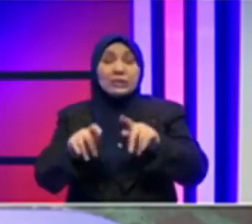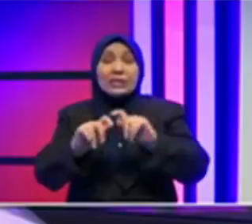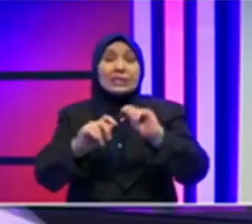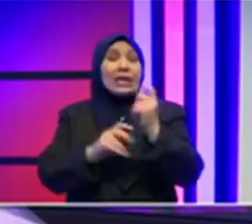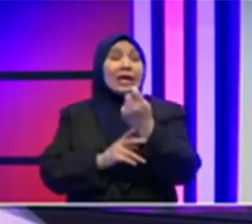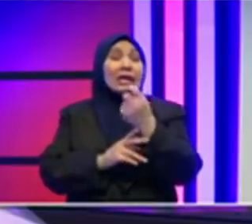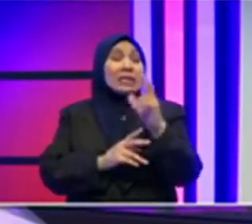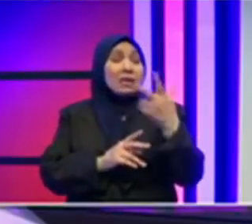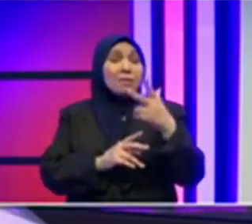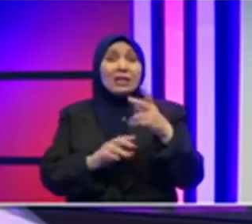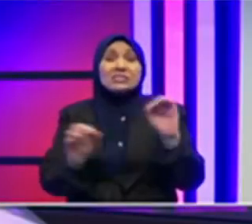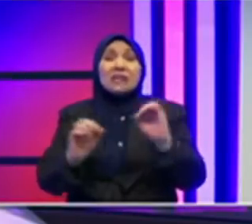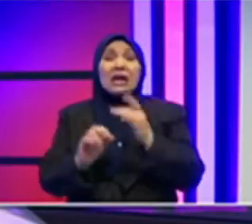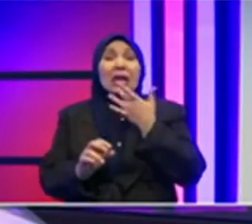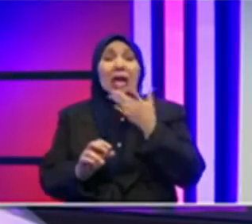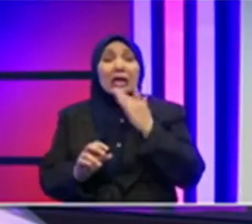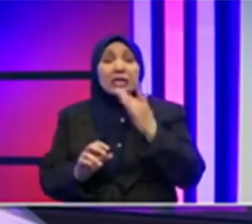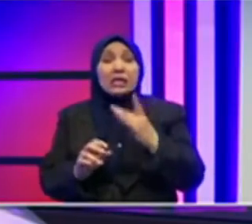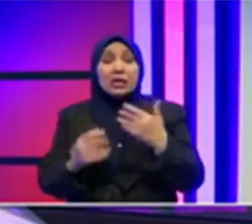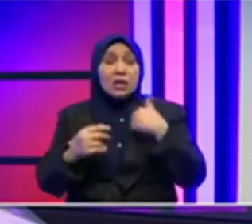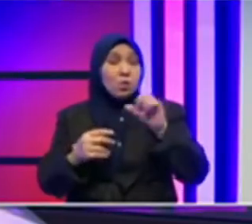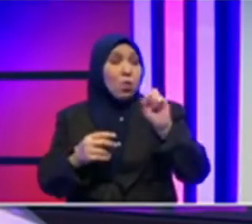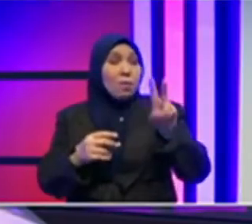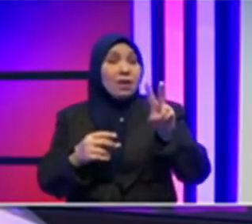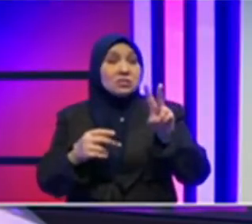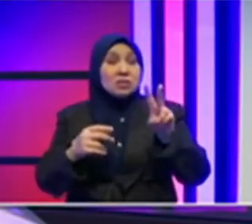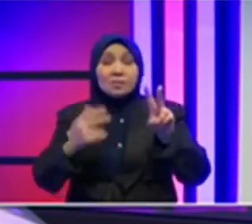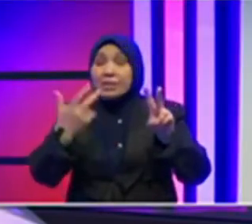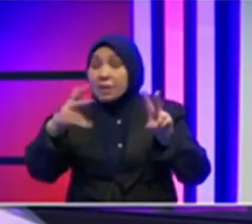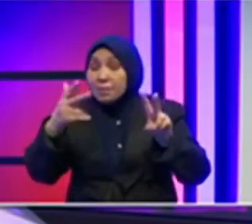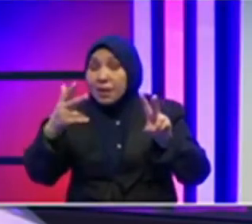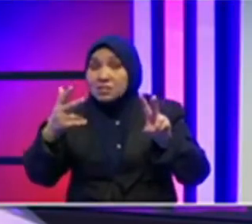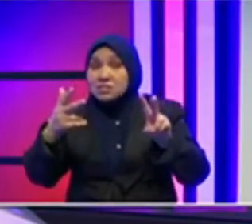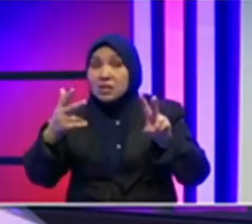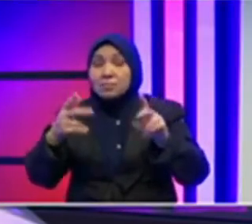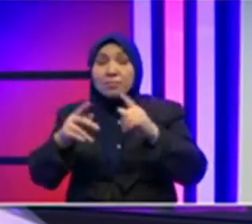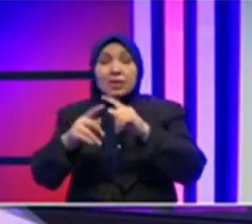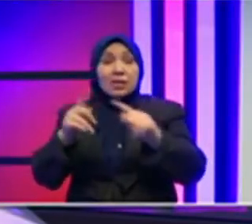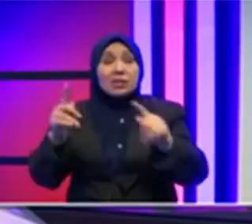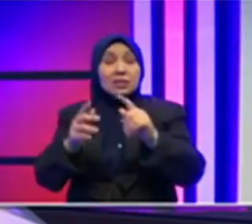contohnya kadang-kadang ada lift tu kan 12, lepas 12 mestilah 13. Tiba-tiba jadi